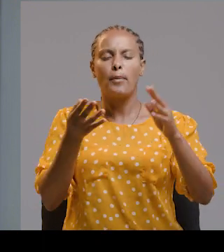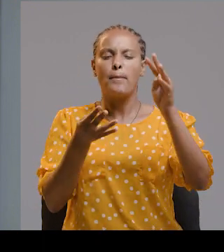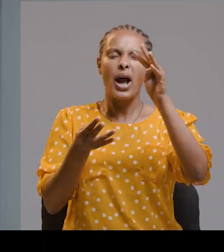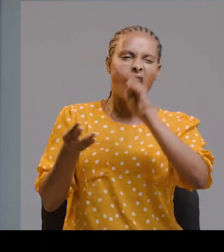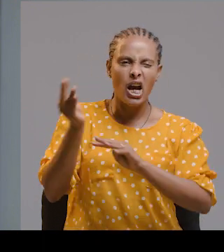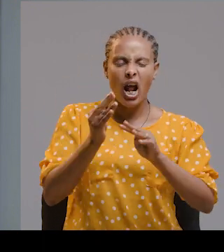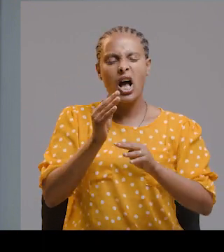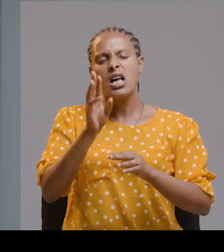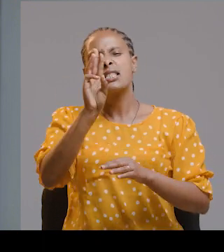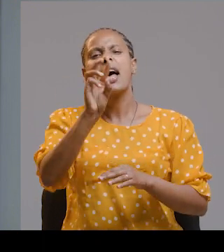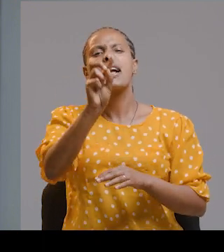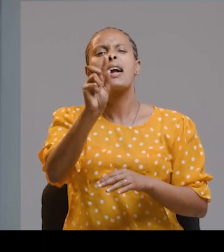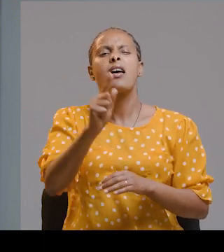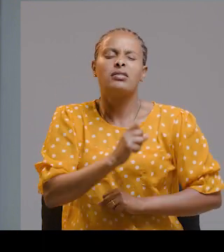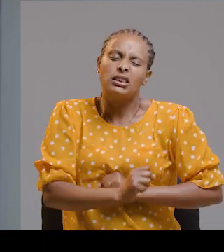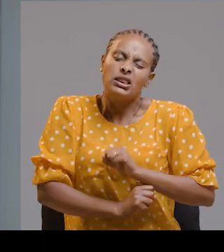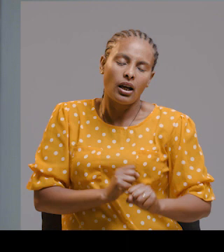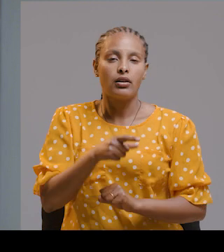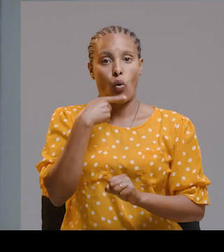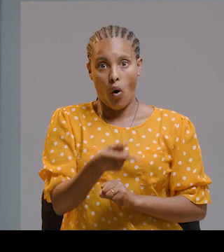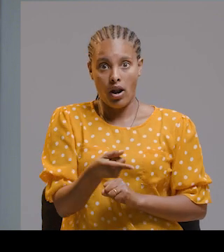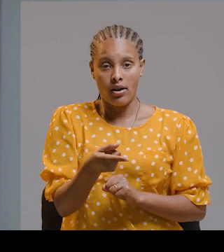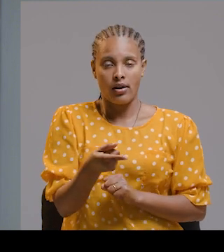مکران لعلن سکاگن لعلن